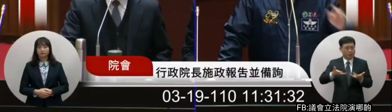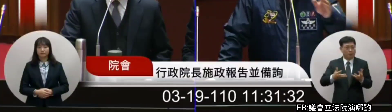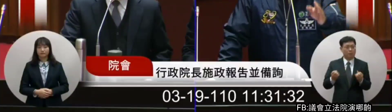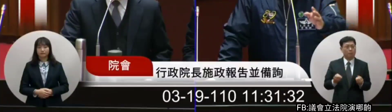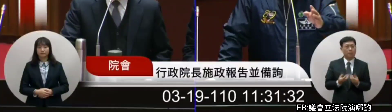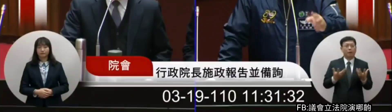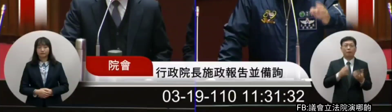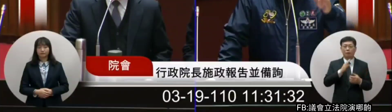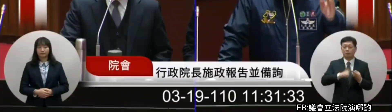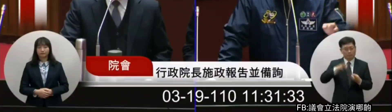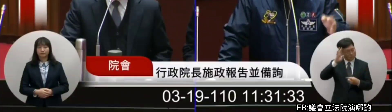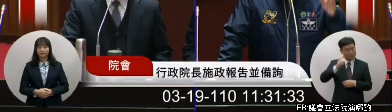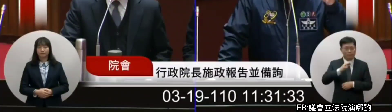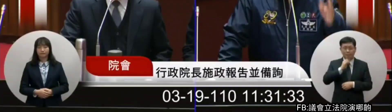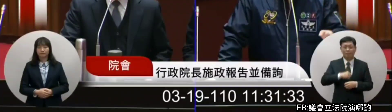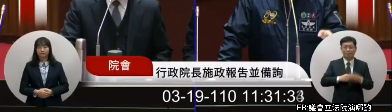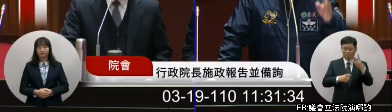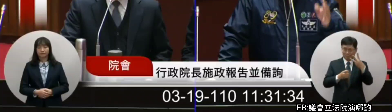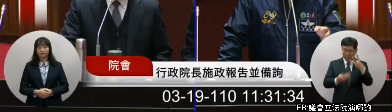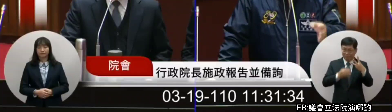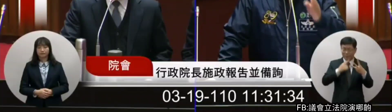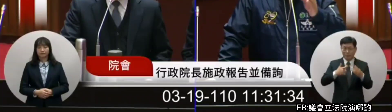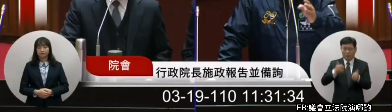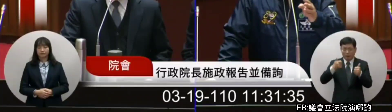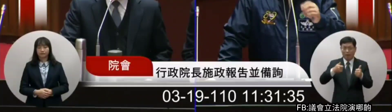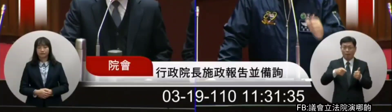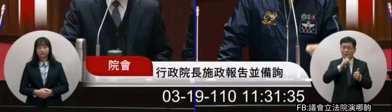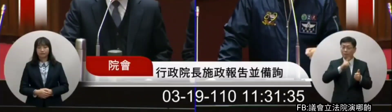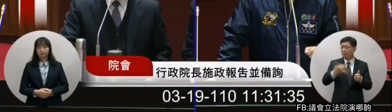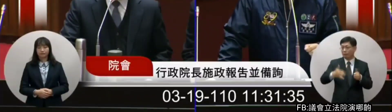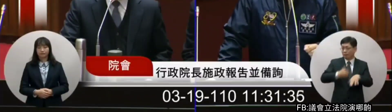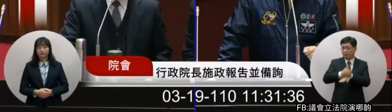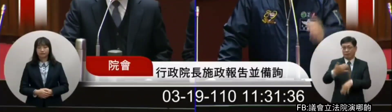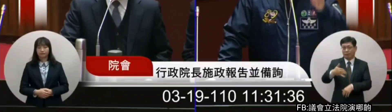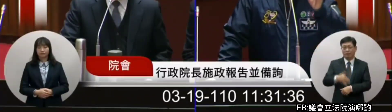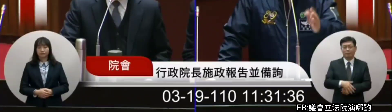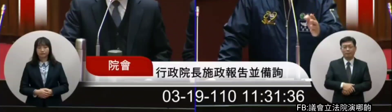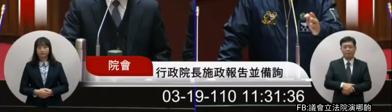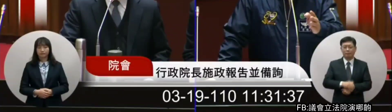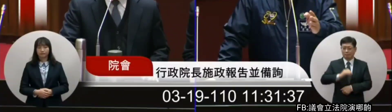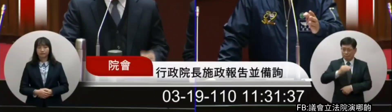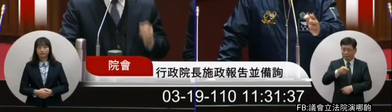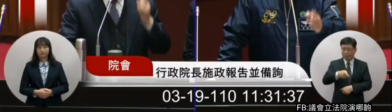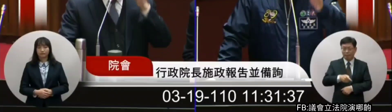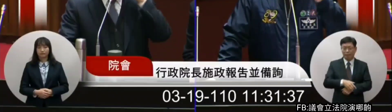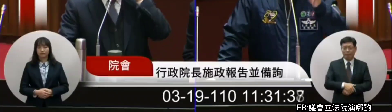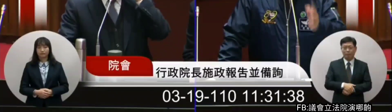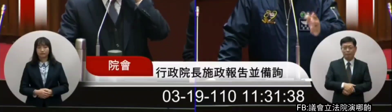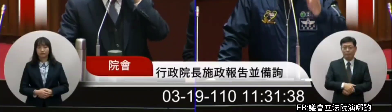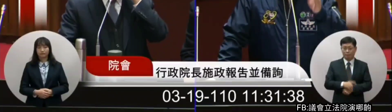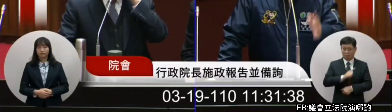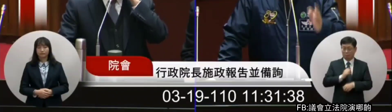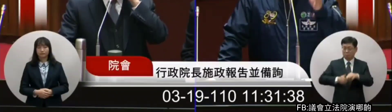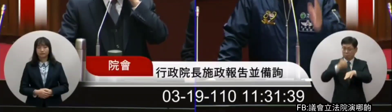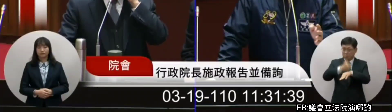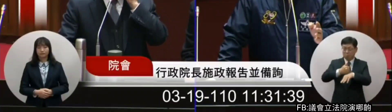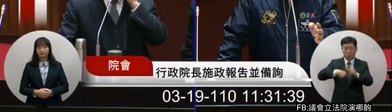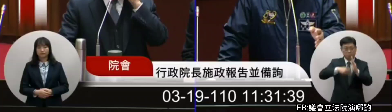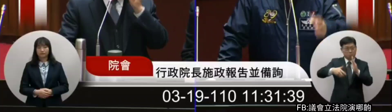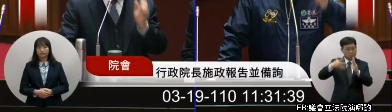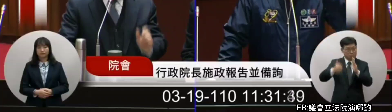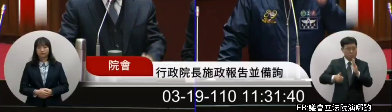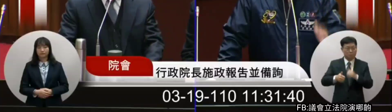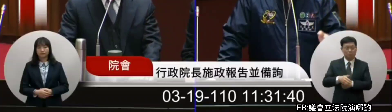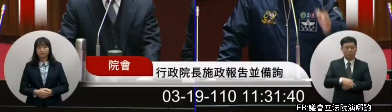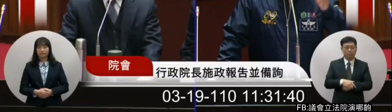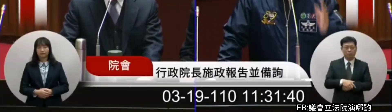不对，对不起，是319枪击案发生的时候，那个时候您还不是行政院院长，但是您担任行政院院长的时